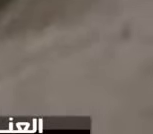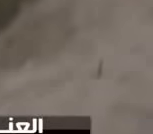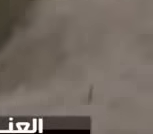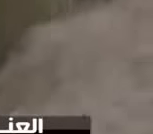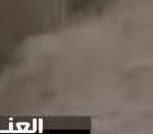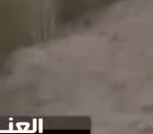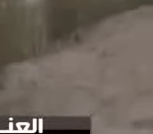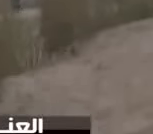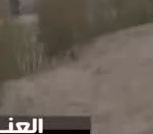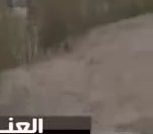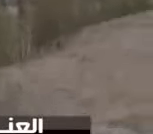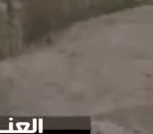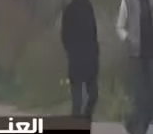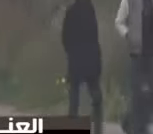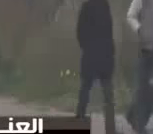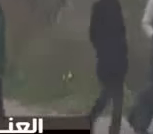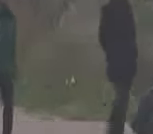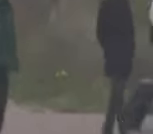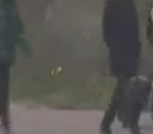بمدينة كالي.